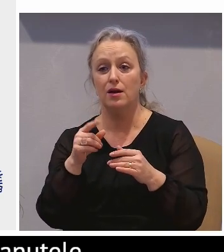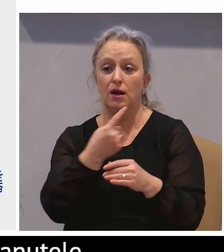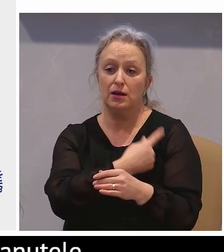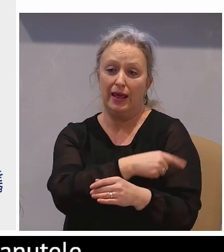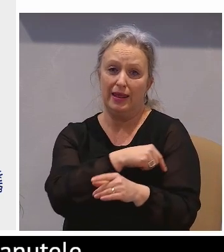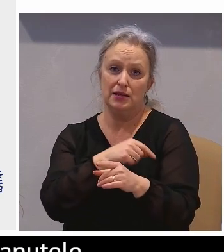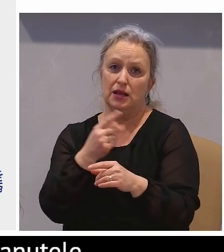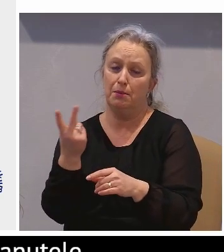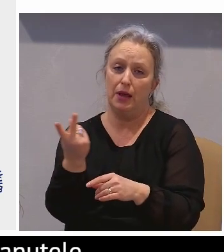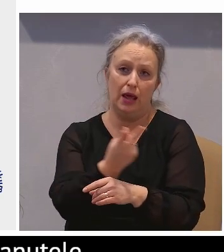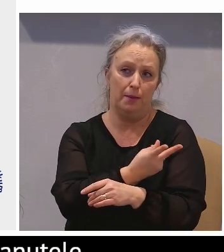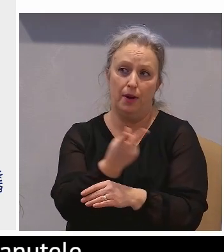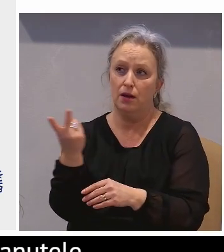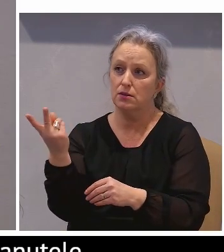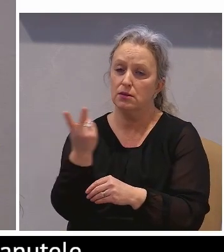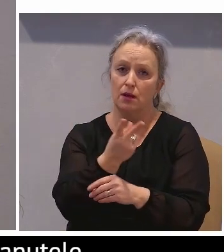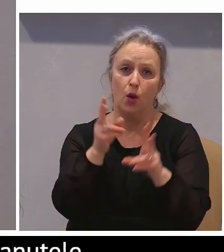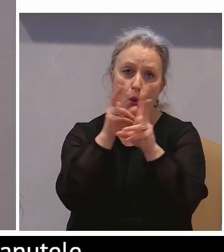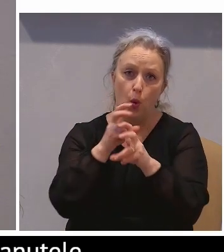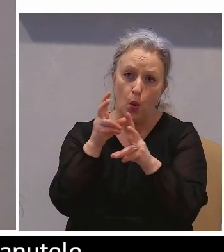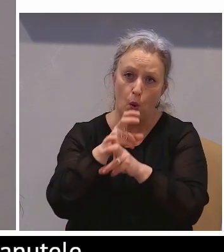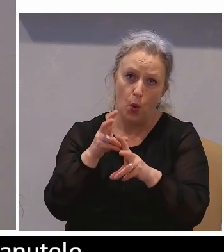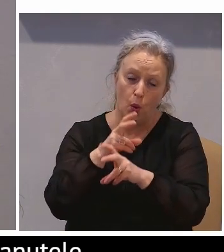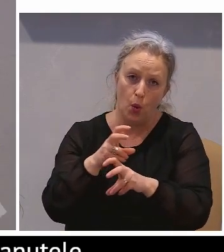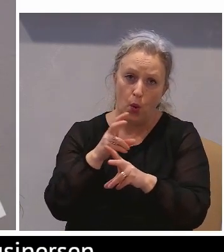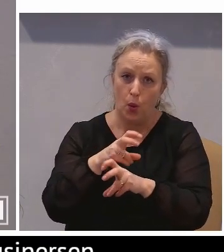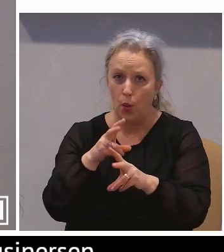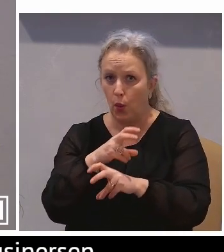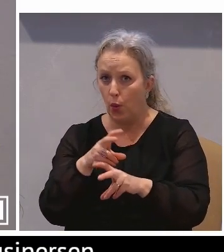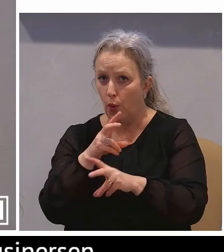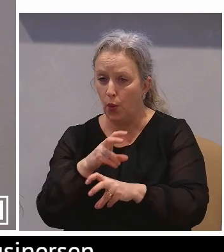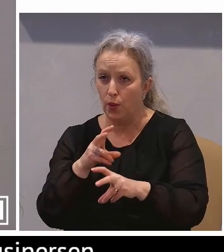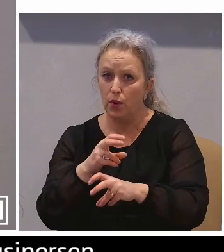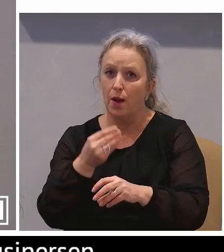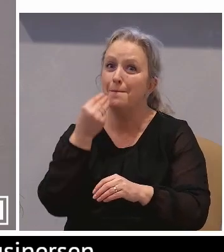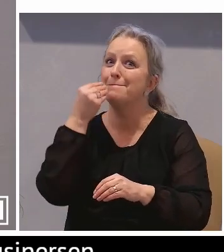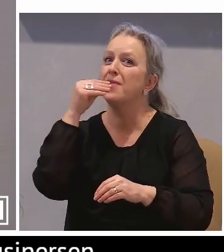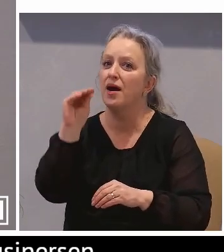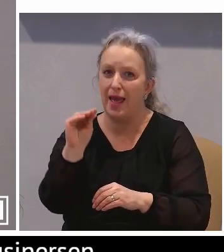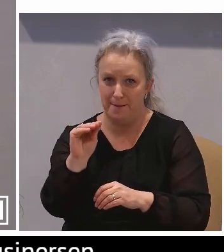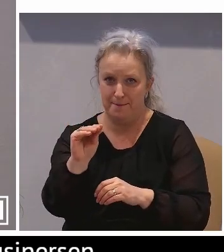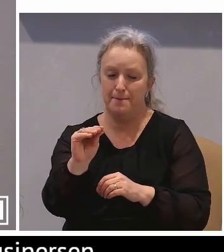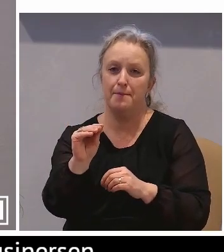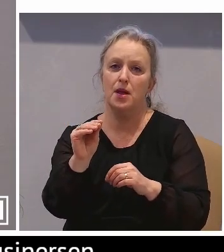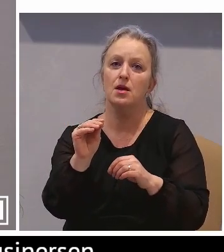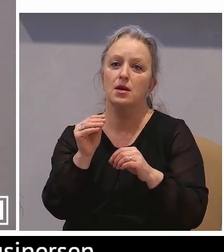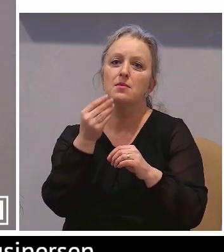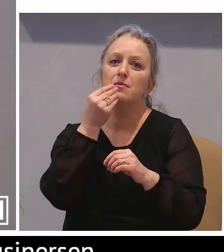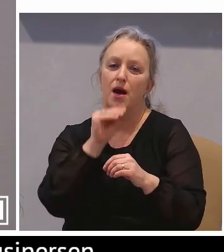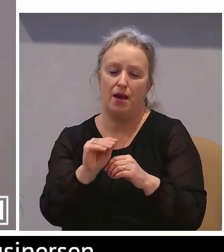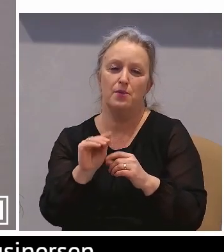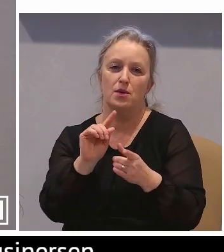on mõlemates uuringutes olnud sihuke selge paranemine nii objektiivselt kui siis But ka both patsientide show